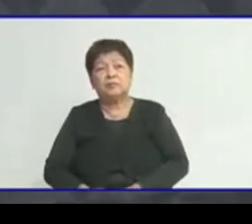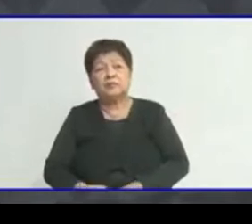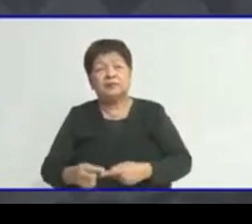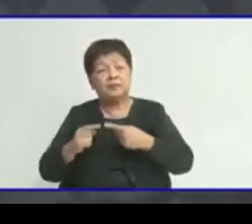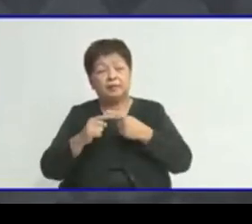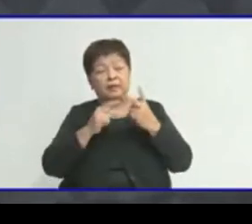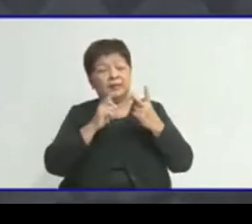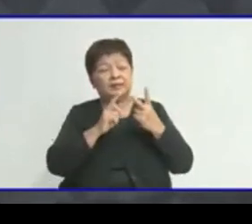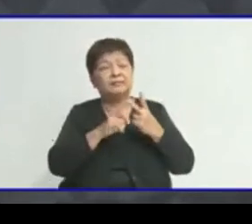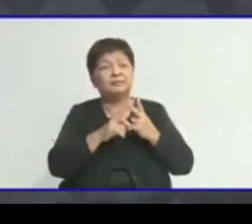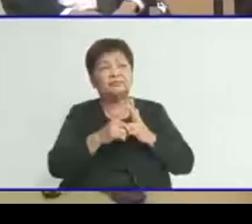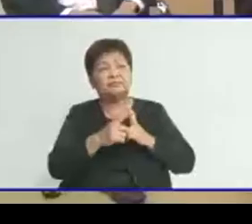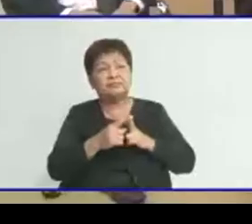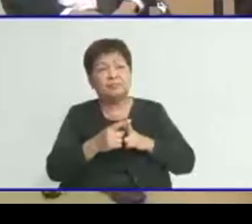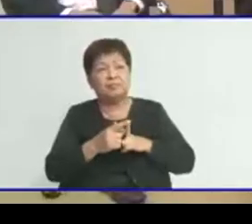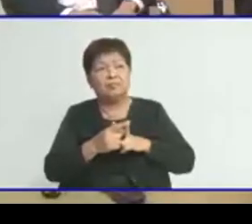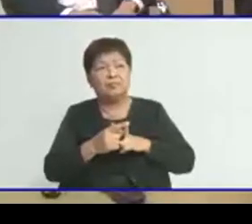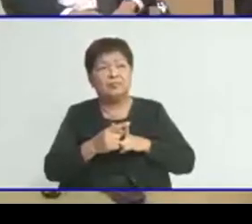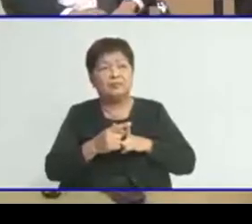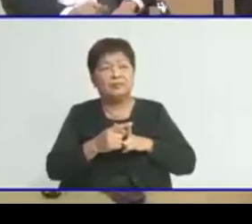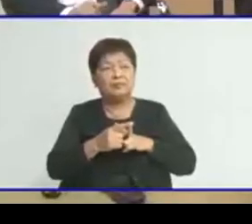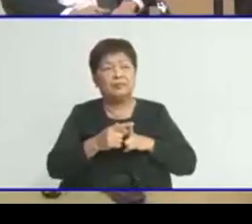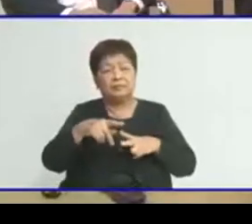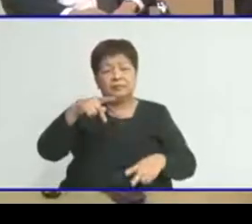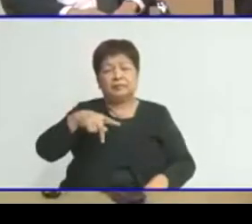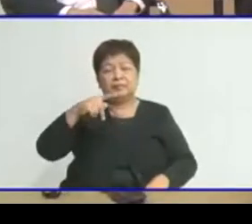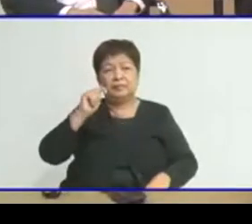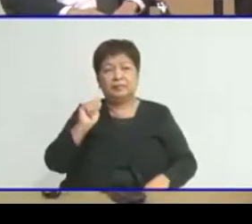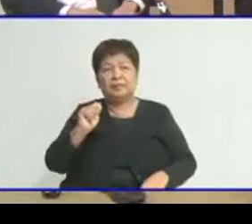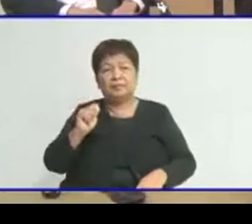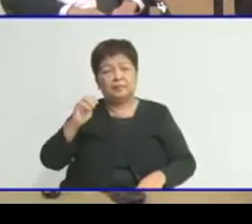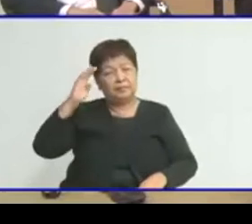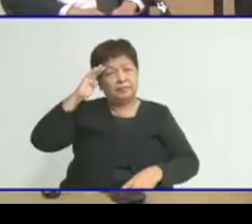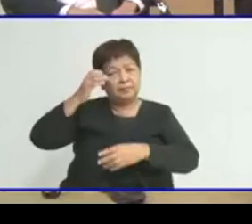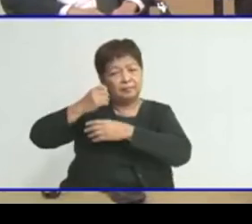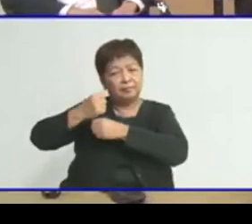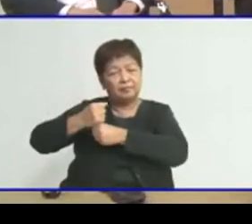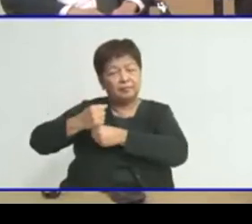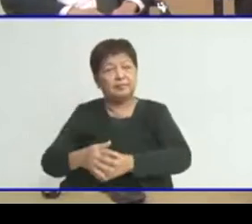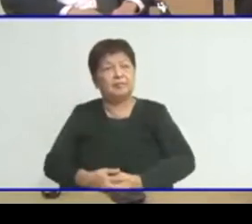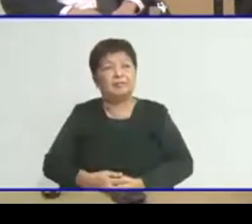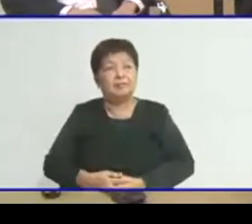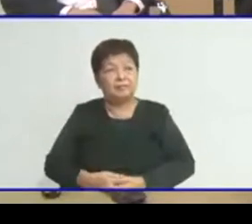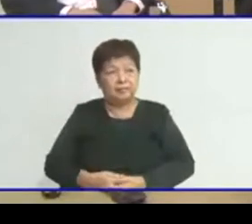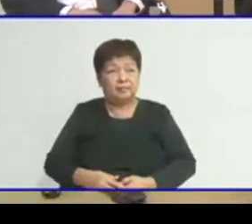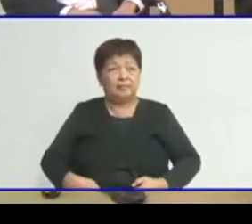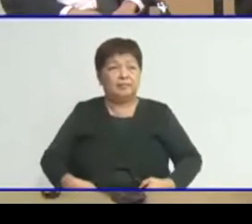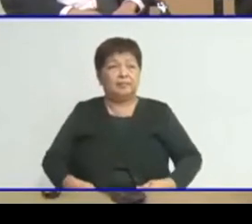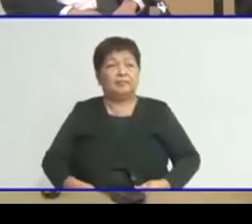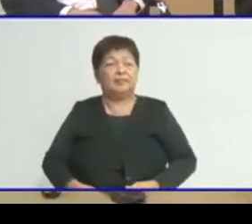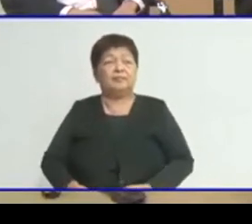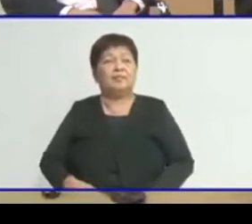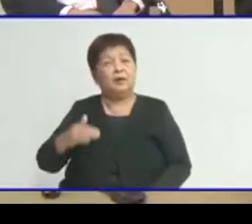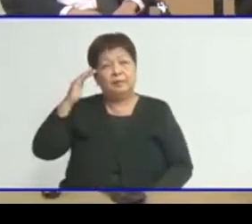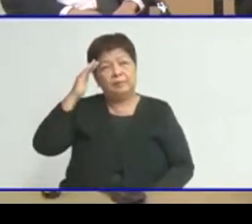ตอนท่านต่อไปค่ะเราจะคุยกับพันธุ์ตรีอดิศักดิ์ถึงเรื่องของ Polit Major Adisak, we will talk